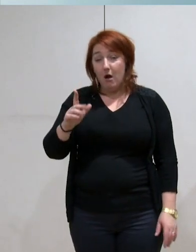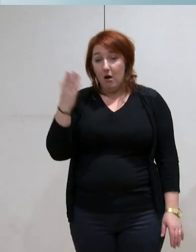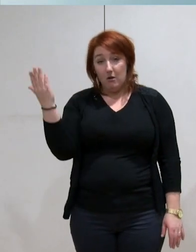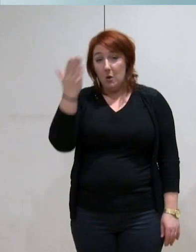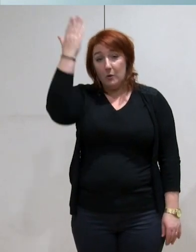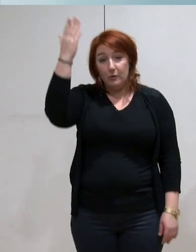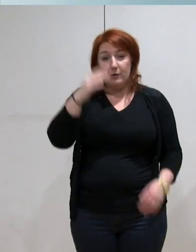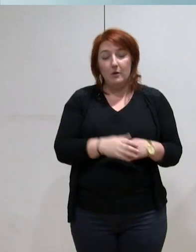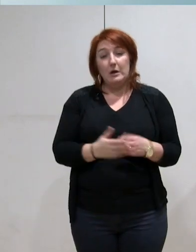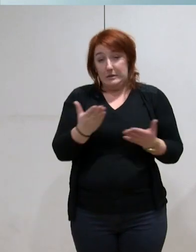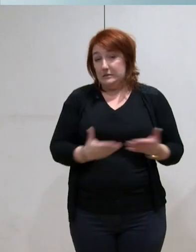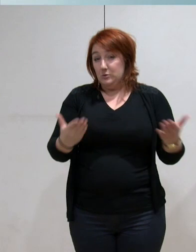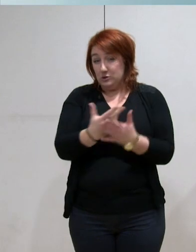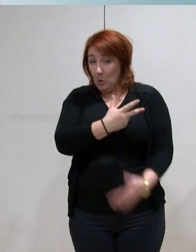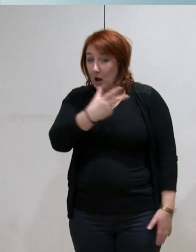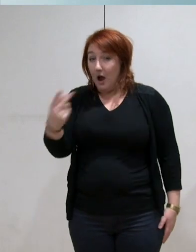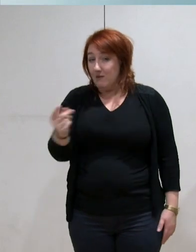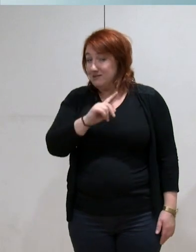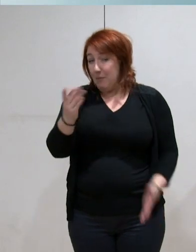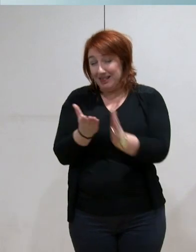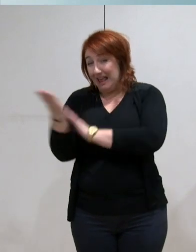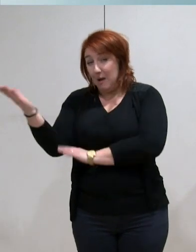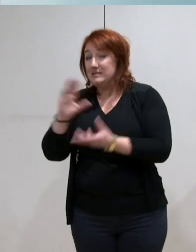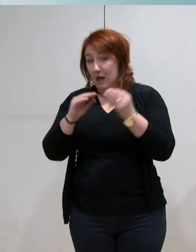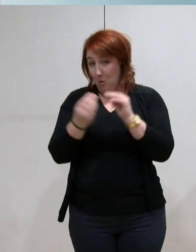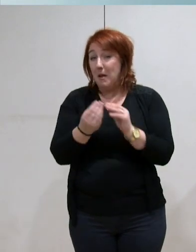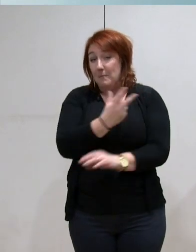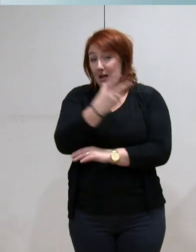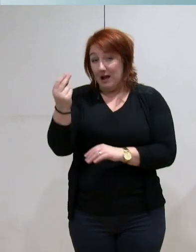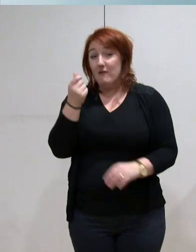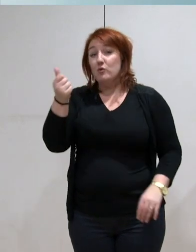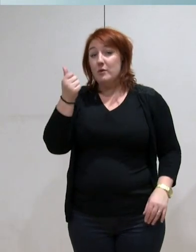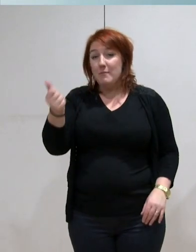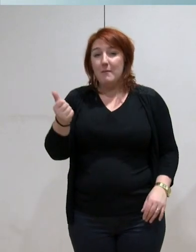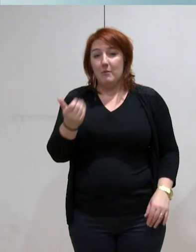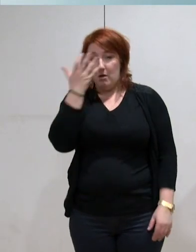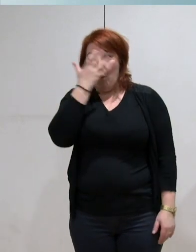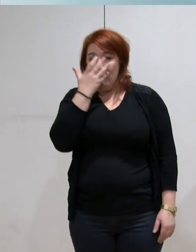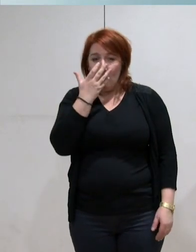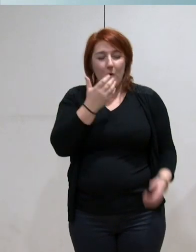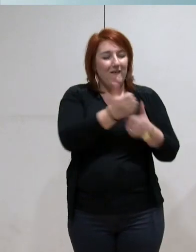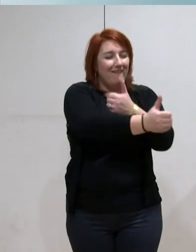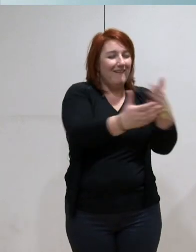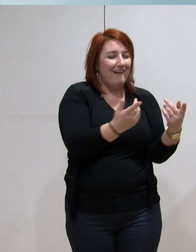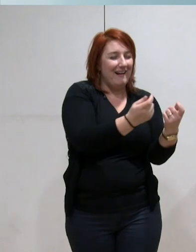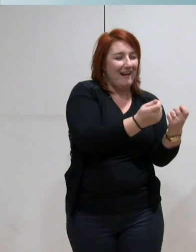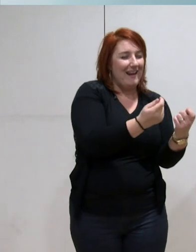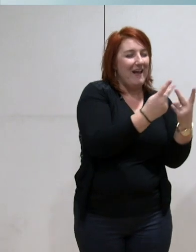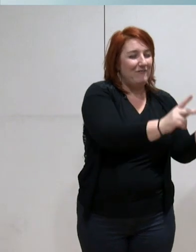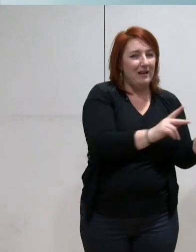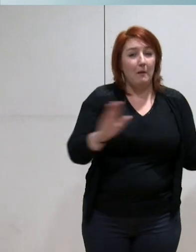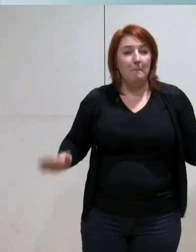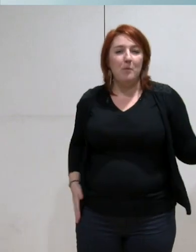dérapages puisque celui-ci confondait les caisses de la ville et son propre porte-monnaie et qu'il avait mis sa ville à